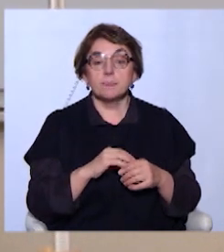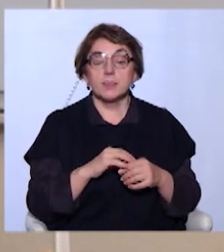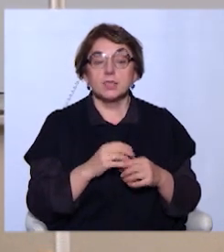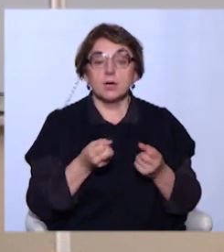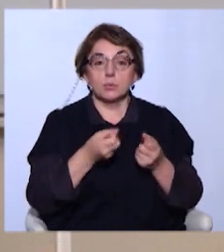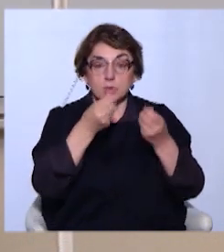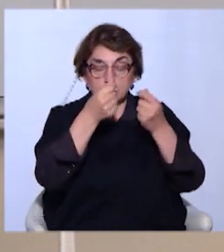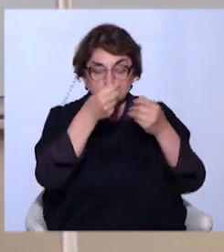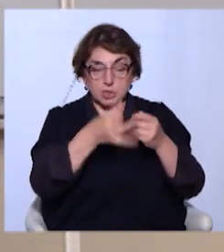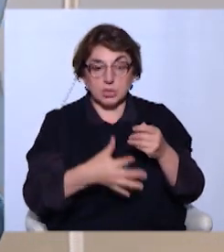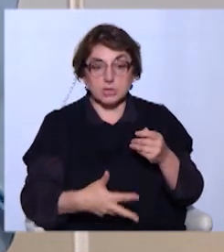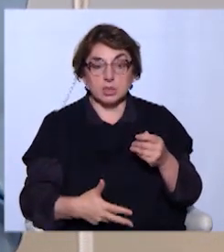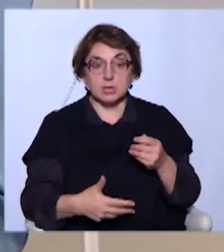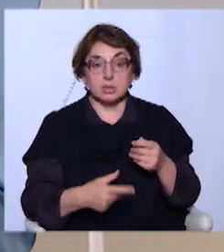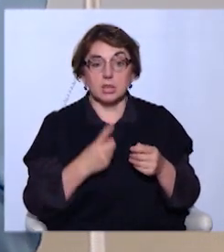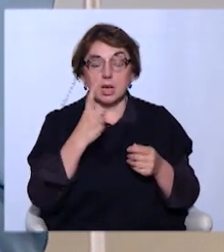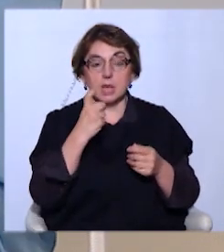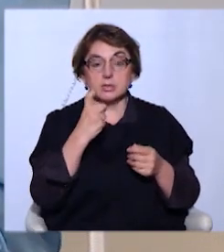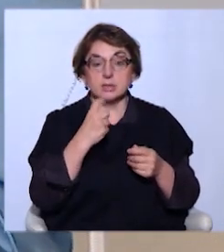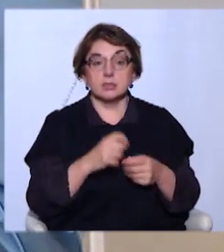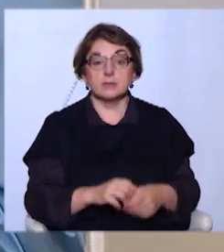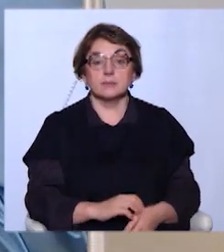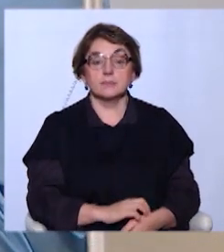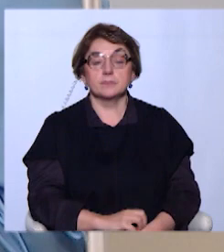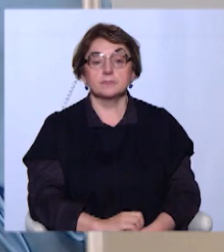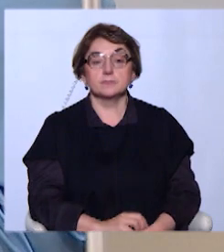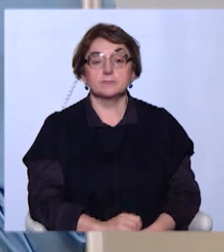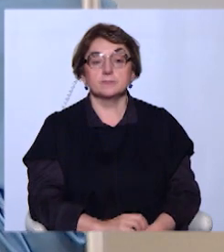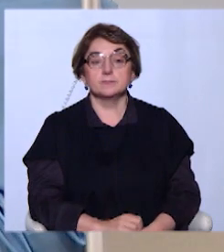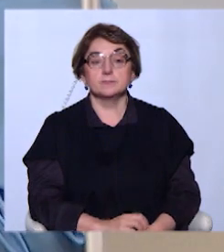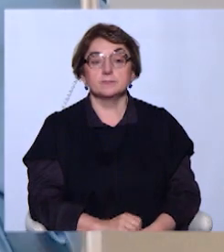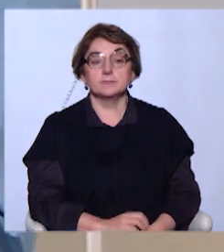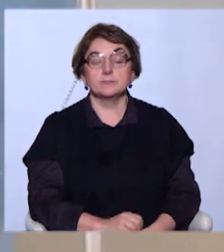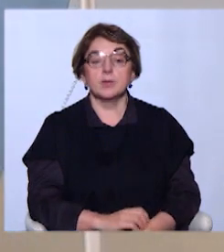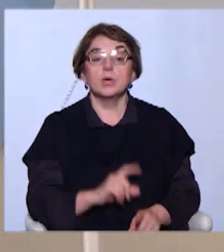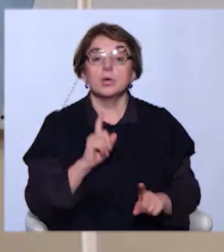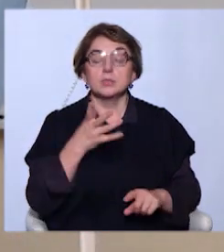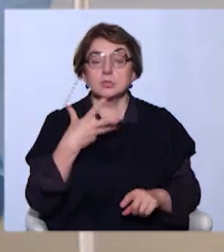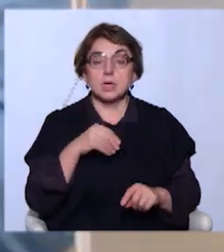იზოოქტანის ჩათვლილია 100.